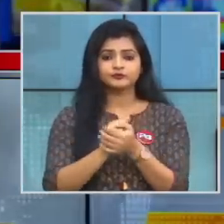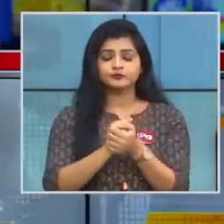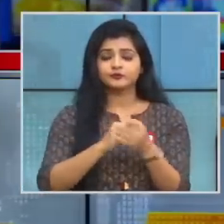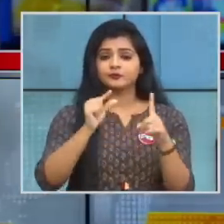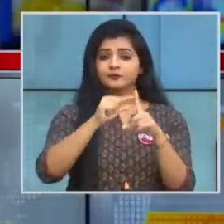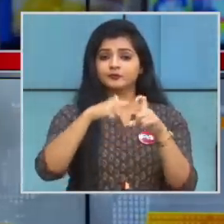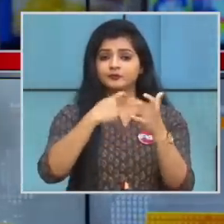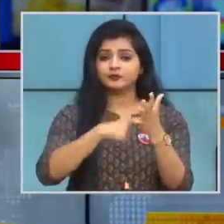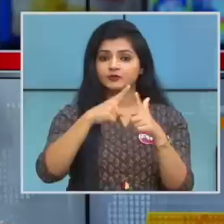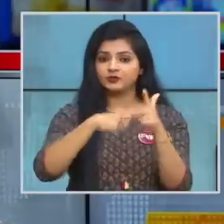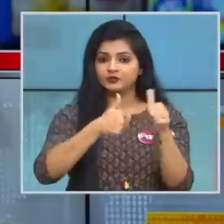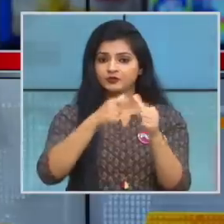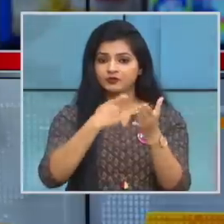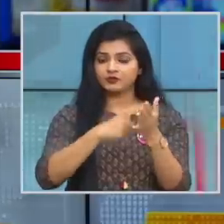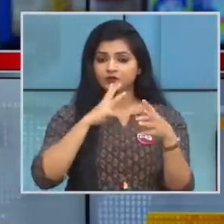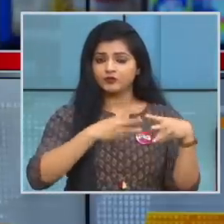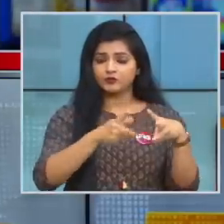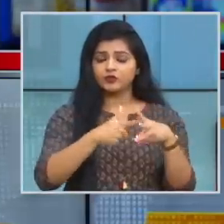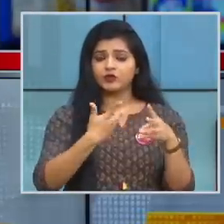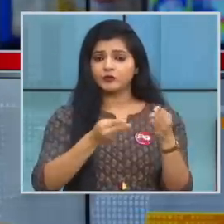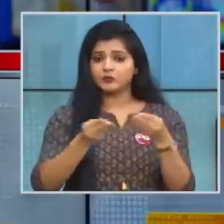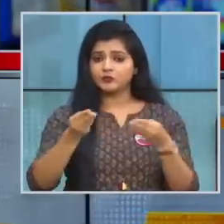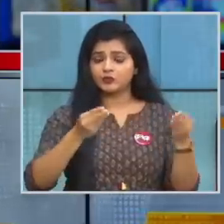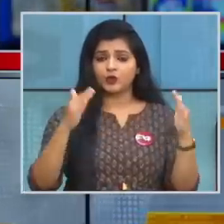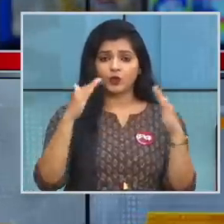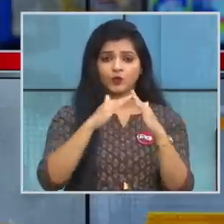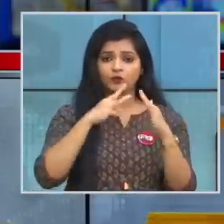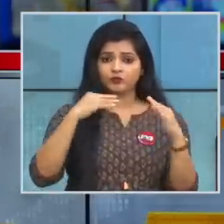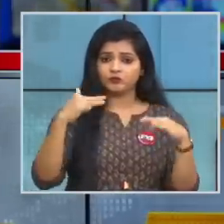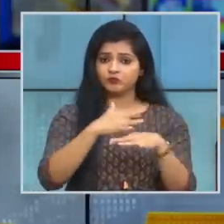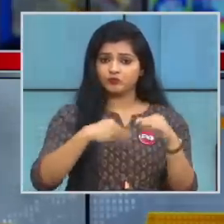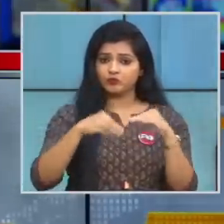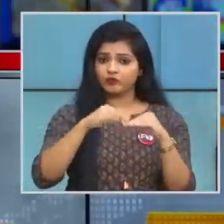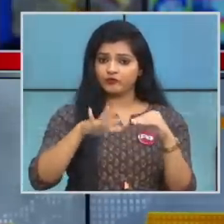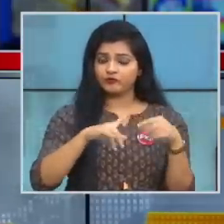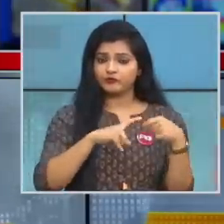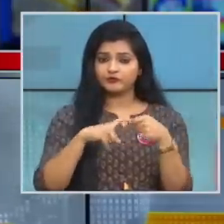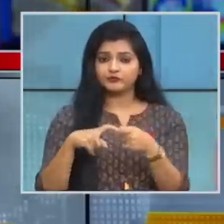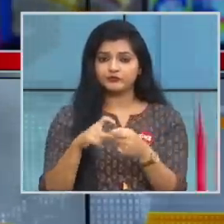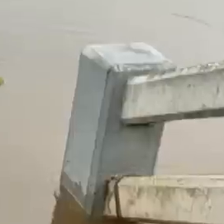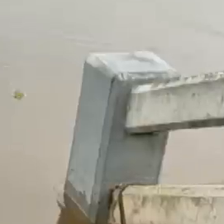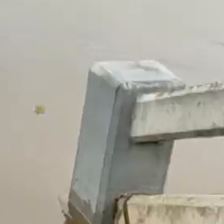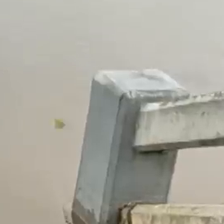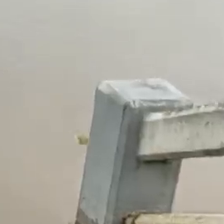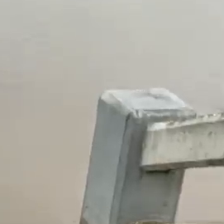പെരിയാറിന്റെ തീരത്തെ പൊതുവായ സാഹചര്യം എങ്ങനെ? വീടുകളിലെ ഒക്കെ പുതിയ വിവരങ്ങൾ എങ്ങനെയാണ് അശ്വിൻ?